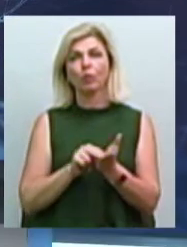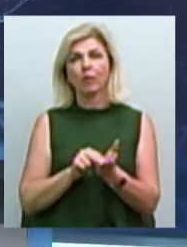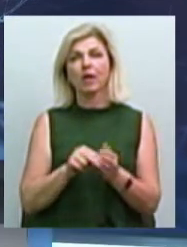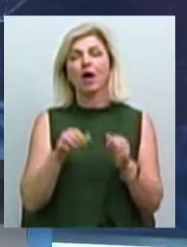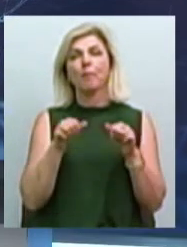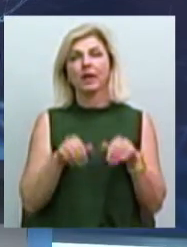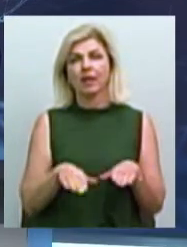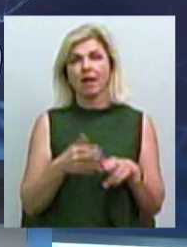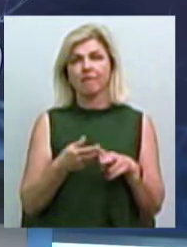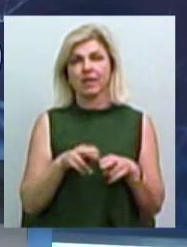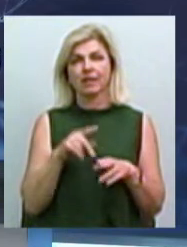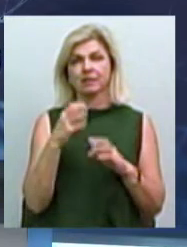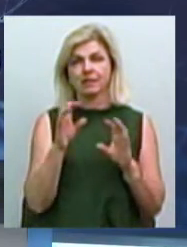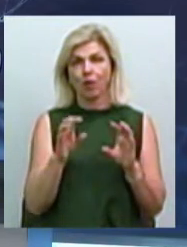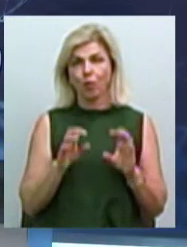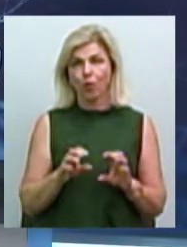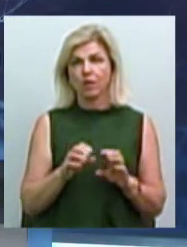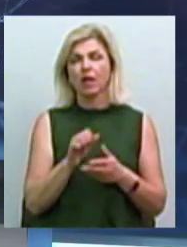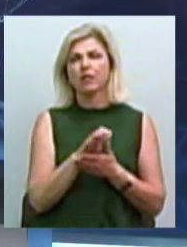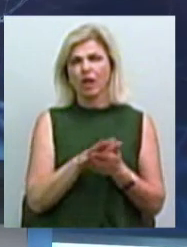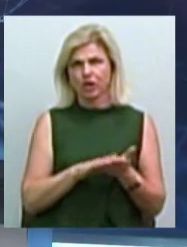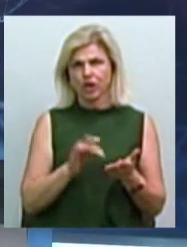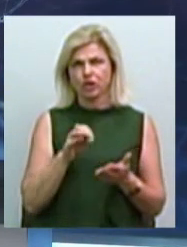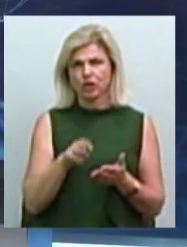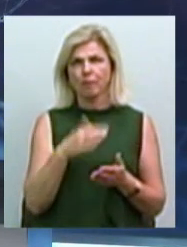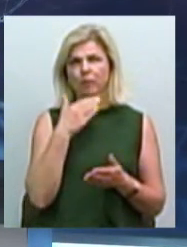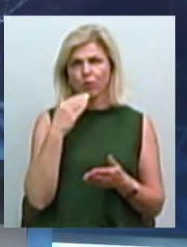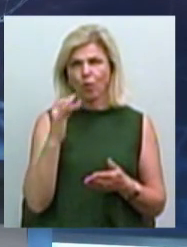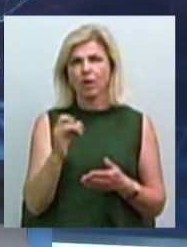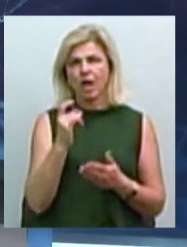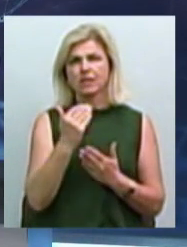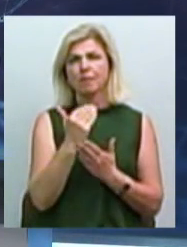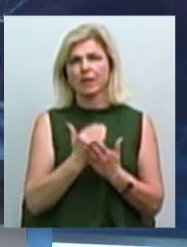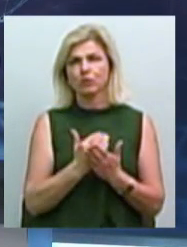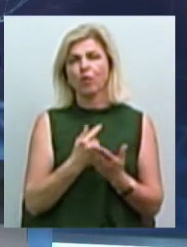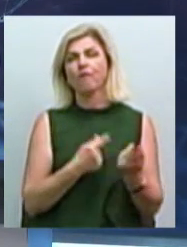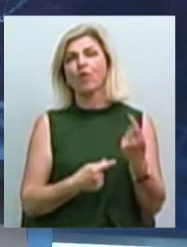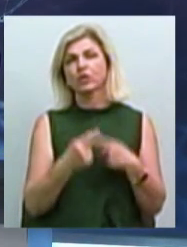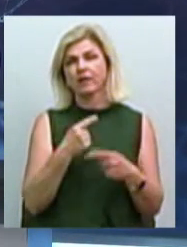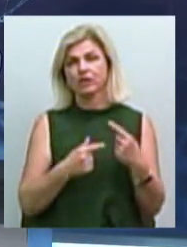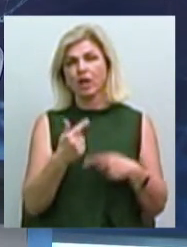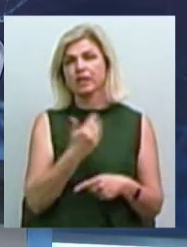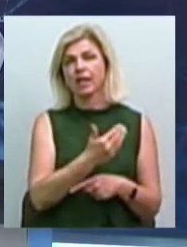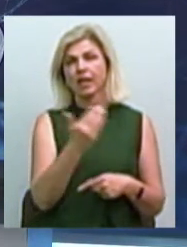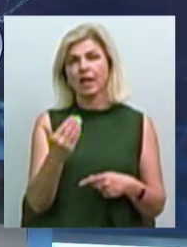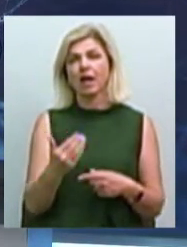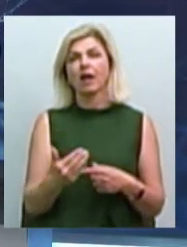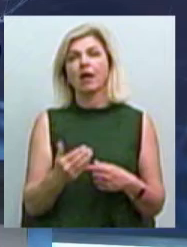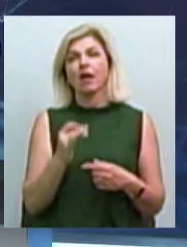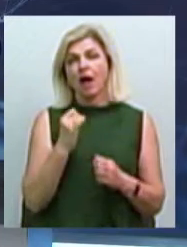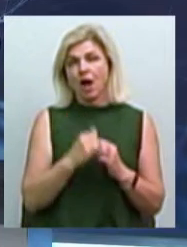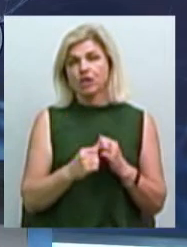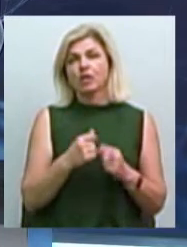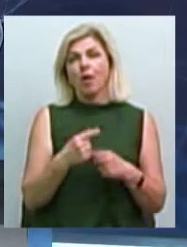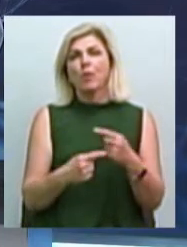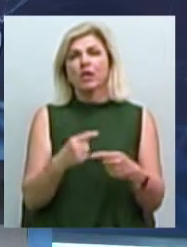этот закон, в дальнейшем неоднократно к этому списку возвращались их последователи, но каждый раз они упирались